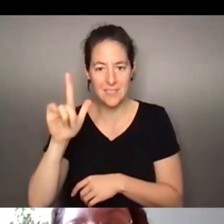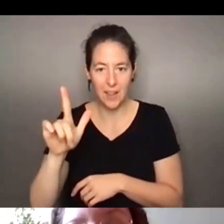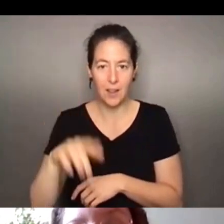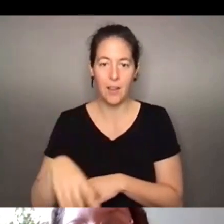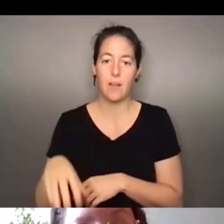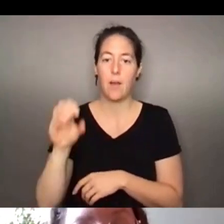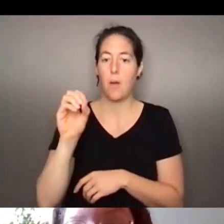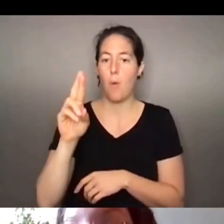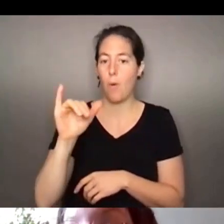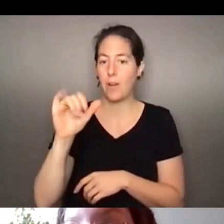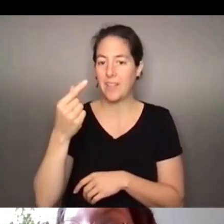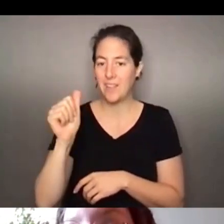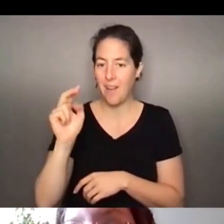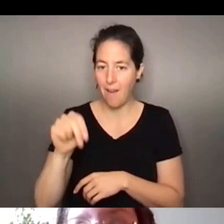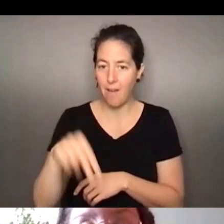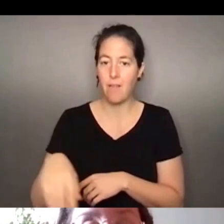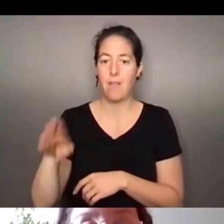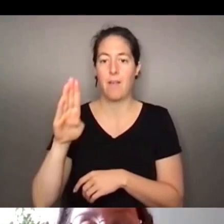l'origan, le basilic.